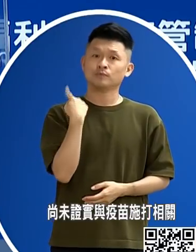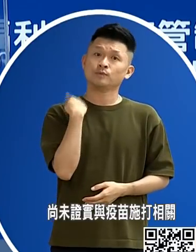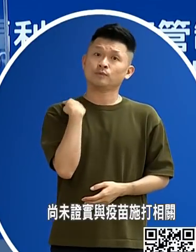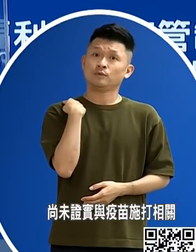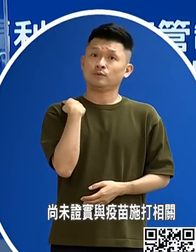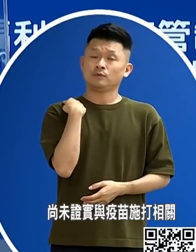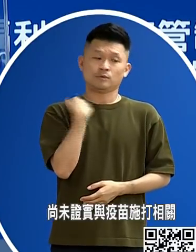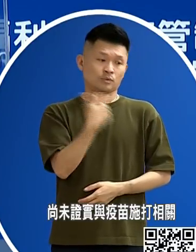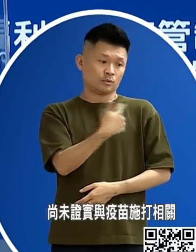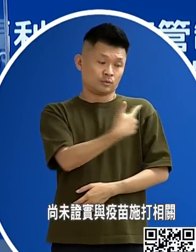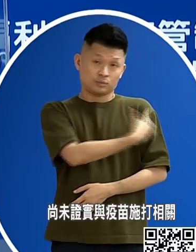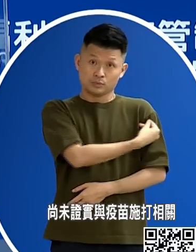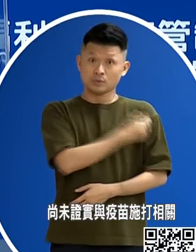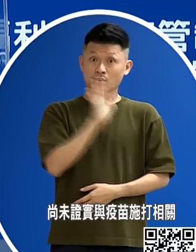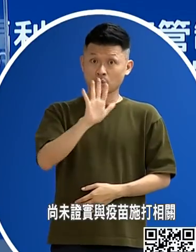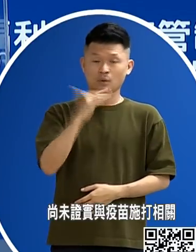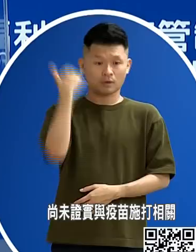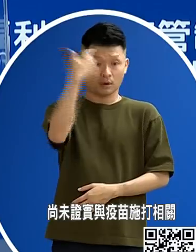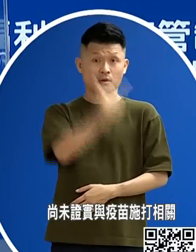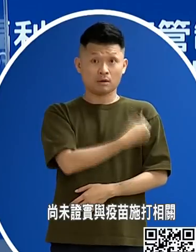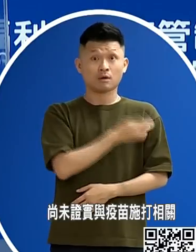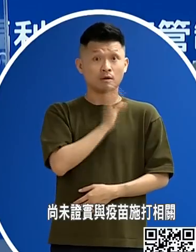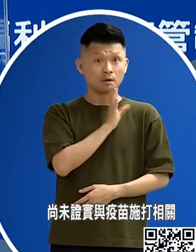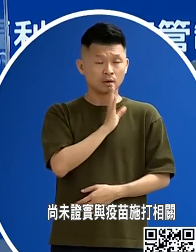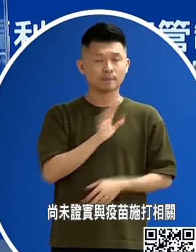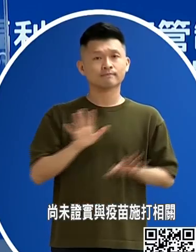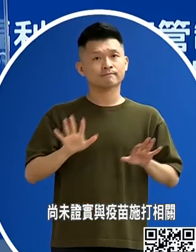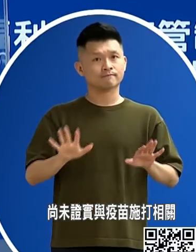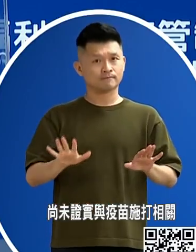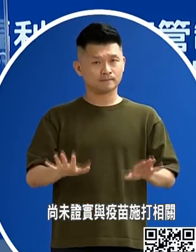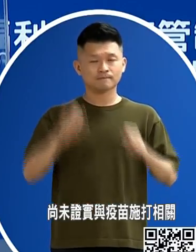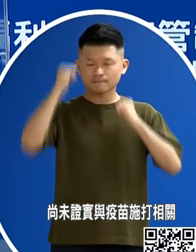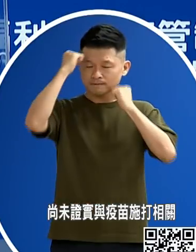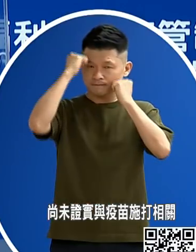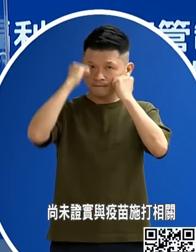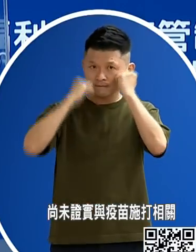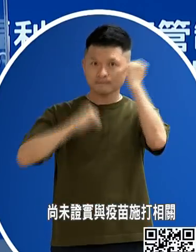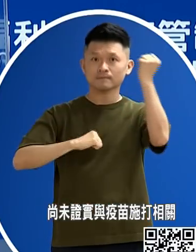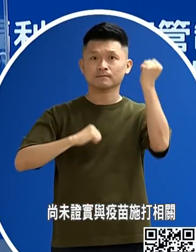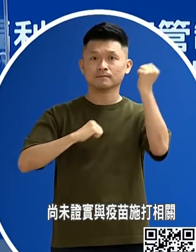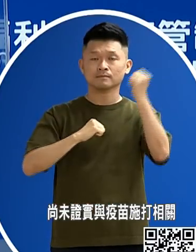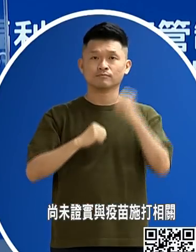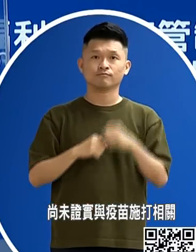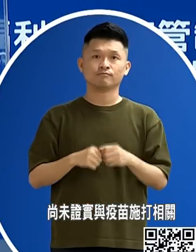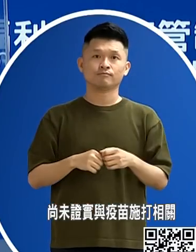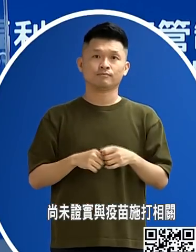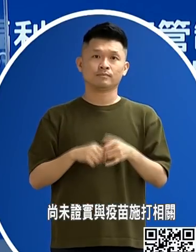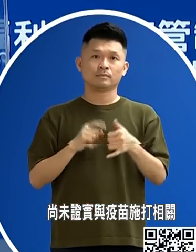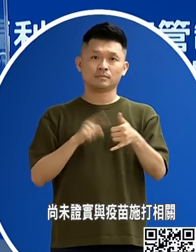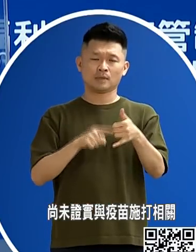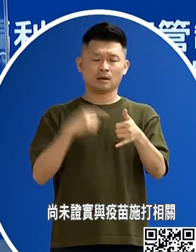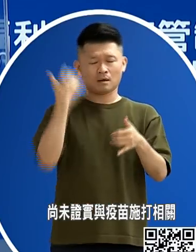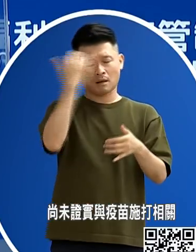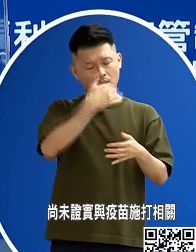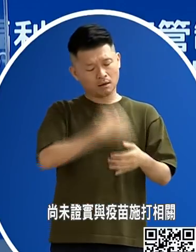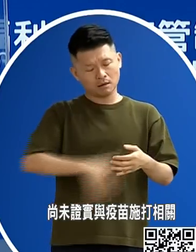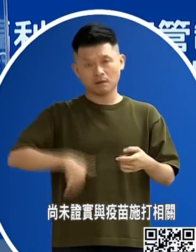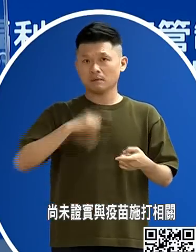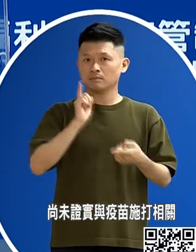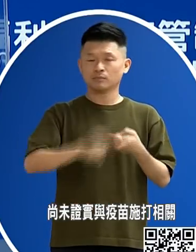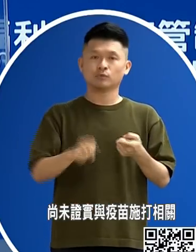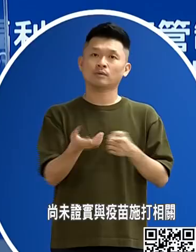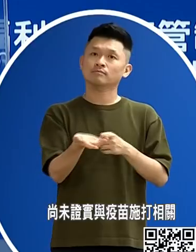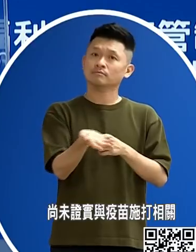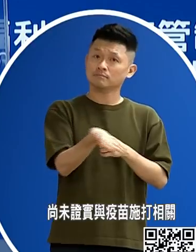天有打高端疫苗者在今天早上 他就因为身体不适就